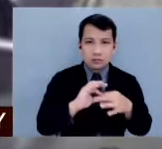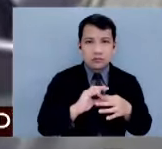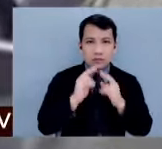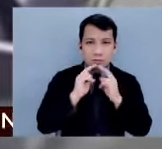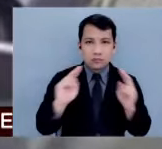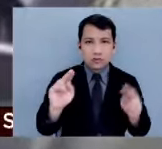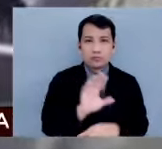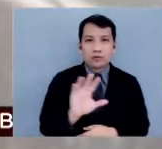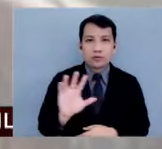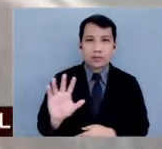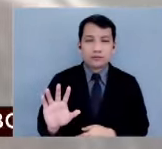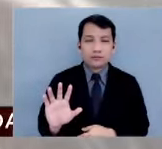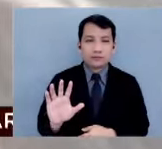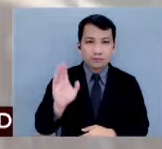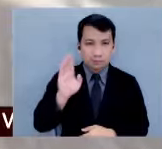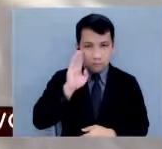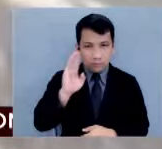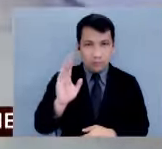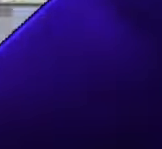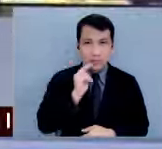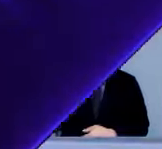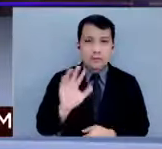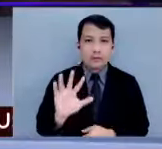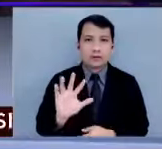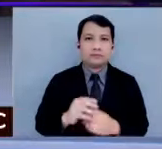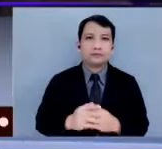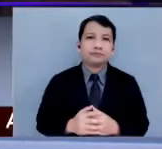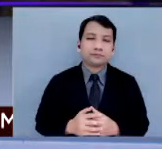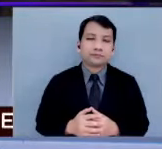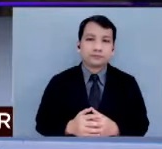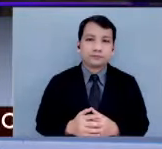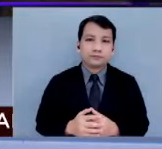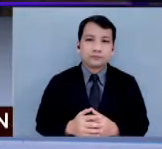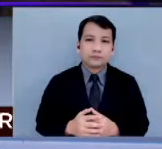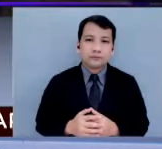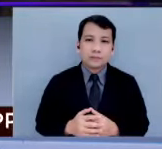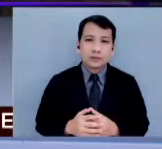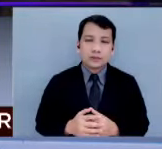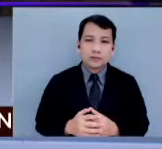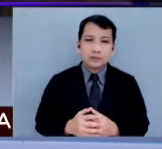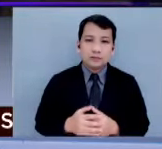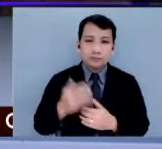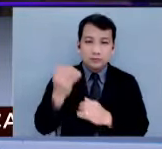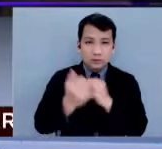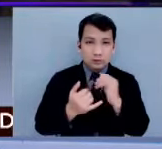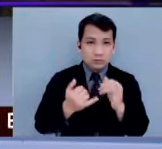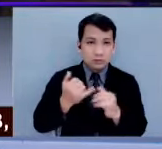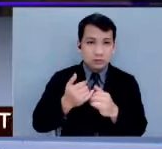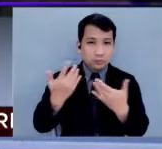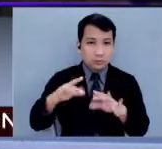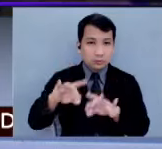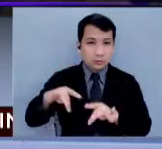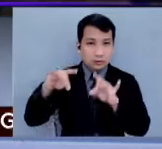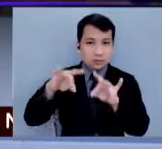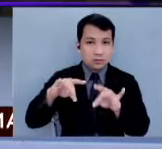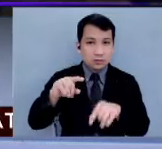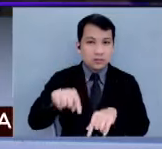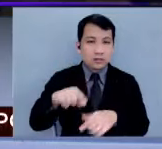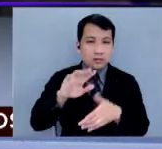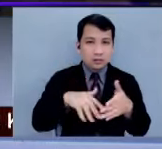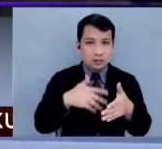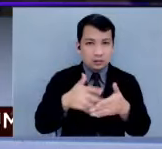sa Frontline, Brian Castillo, News 5. Pagkatapos ng kanyang biyahe kamakailan sa Australia, nakatakda naman